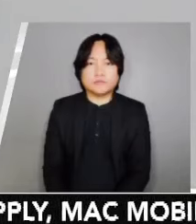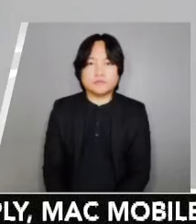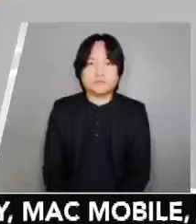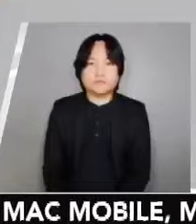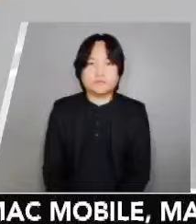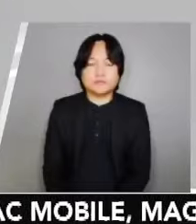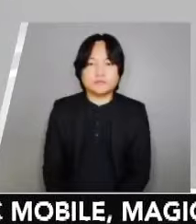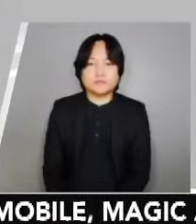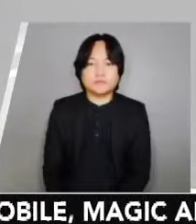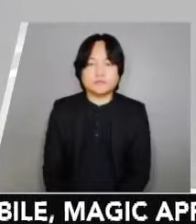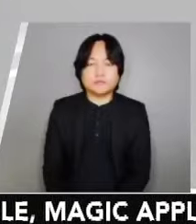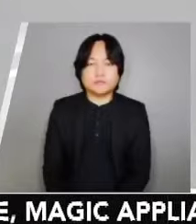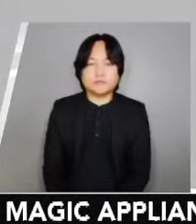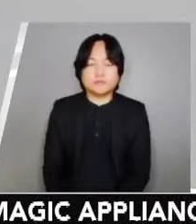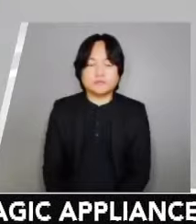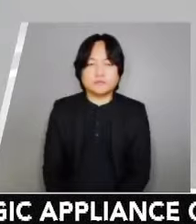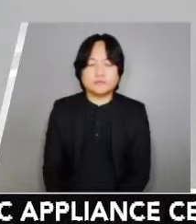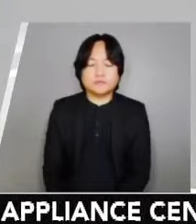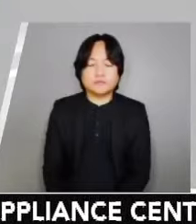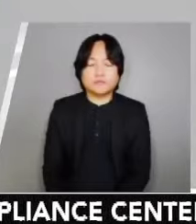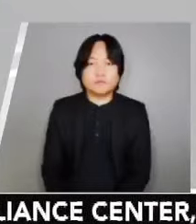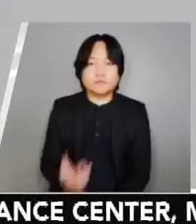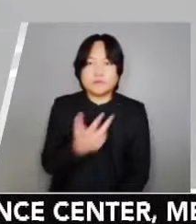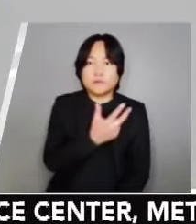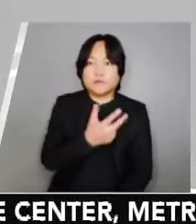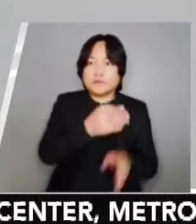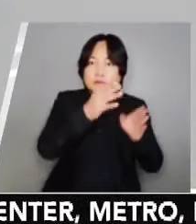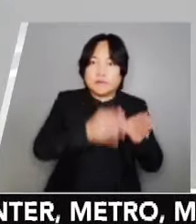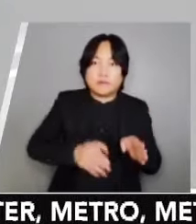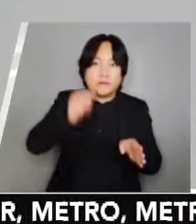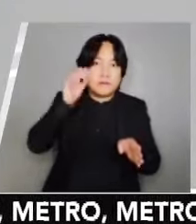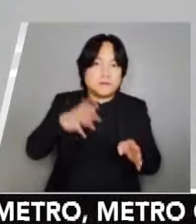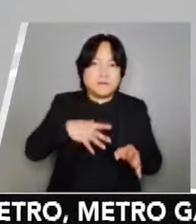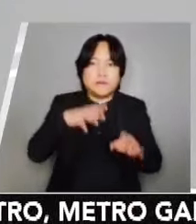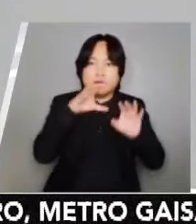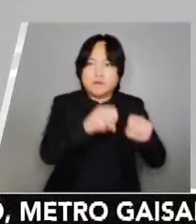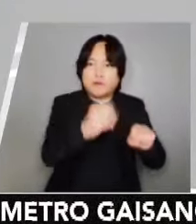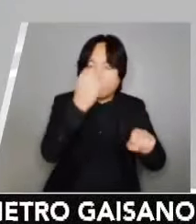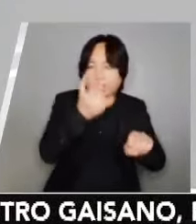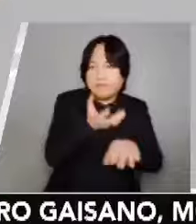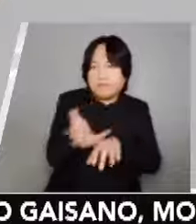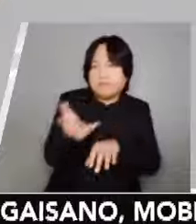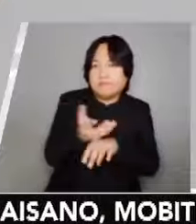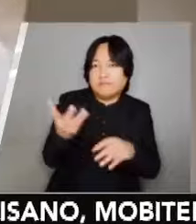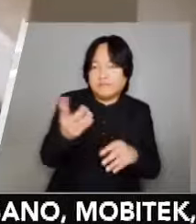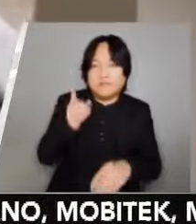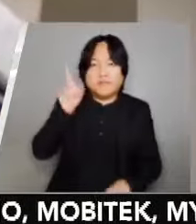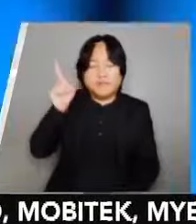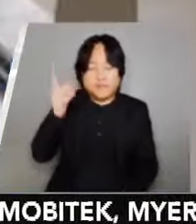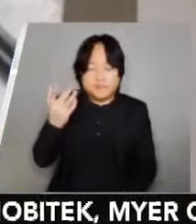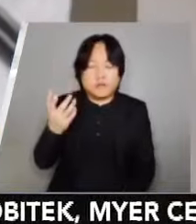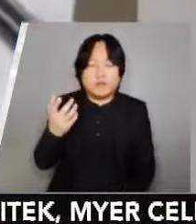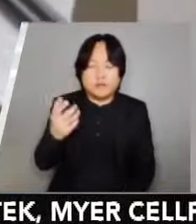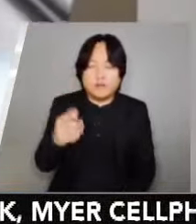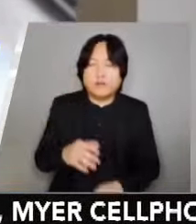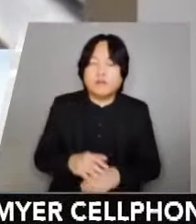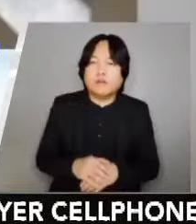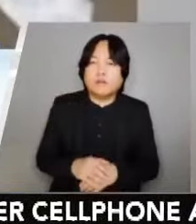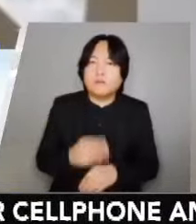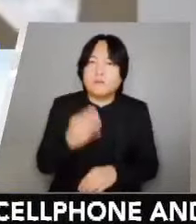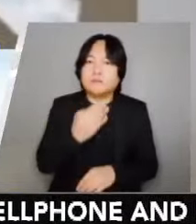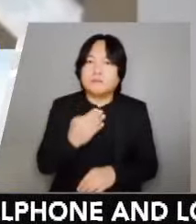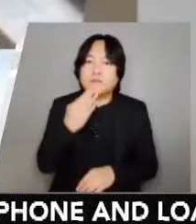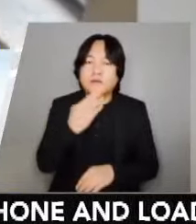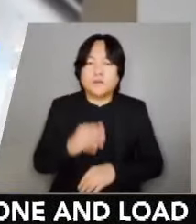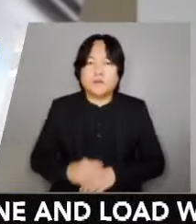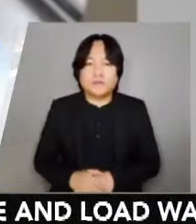Arestado ang tatlong lalaki dahil sa pambubudol umano sa Bacolod, Negros Occidental. Ayon sa pulisya, nag-aalok umano ang mga